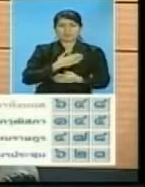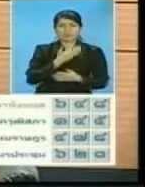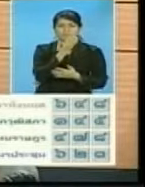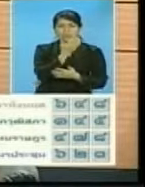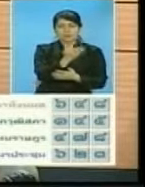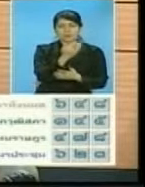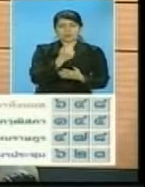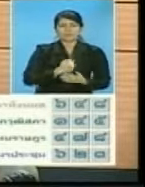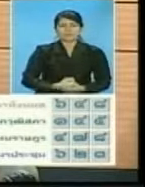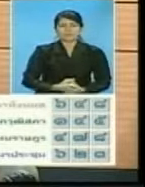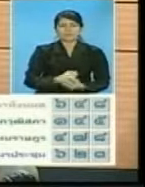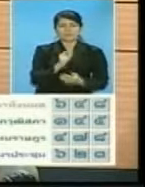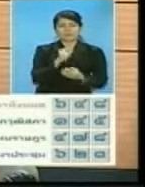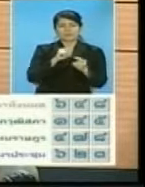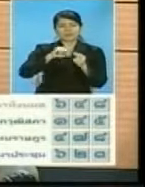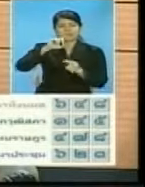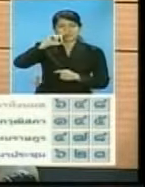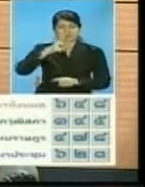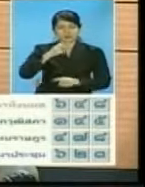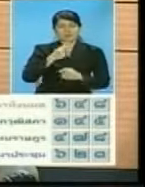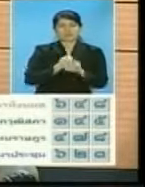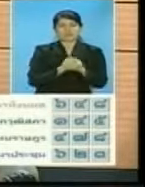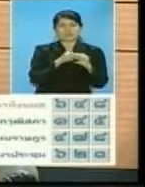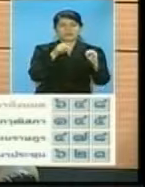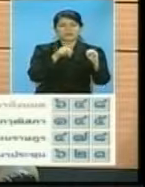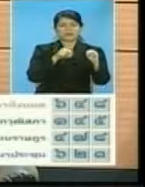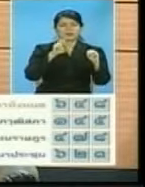ท่านและก็ครั้งที่2ก็คือ